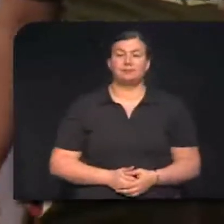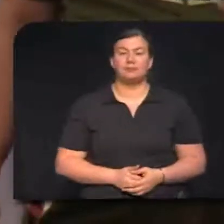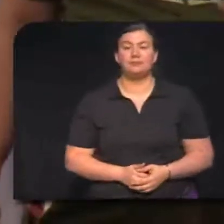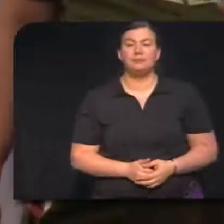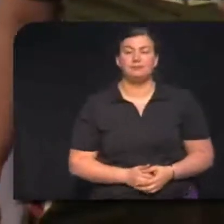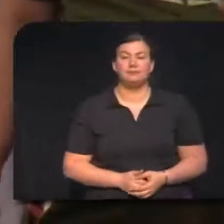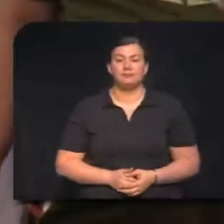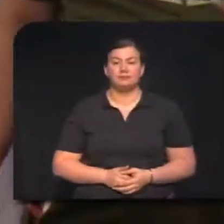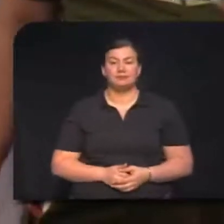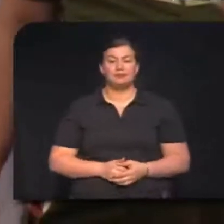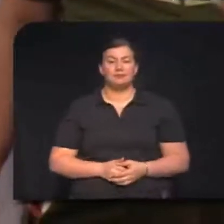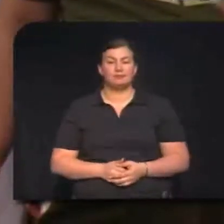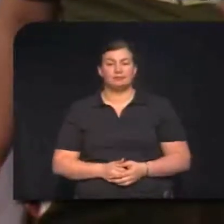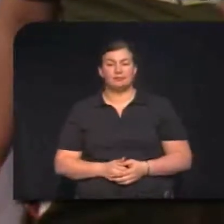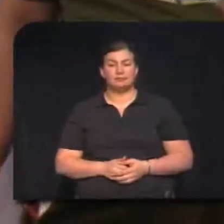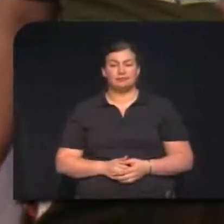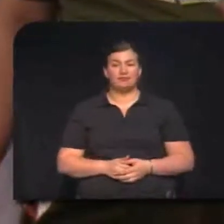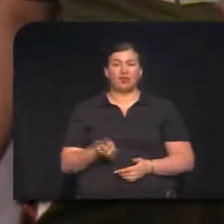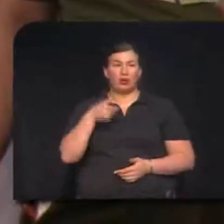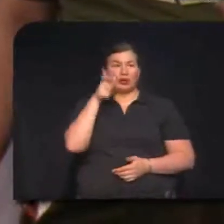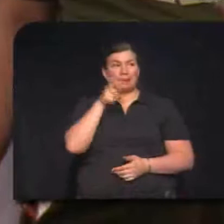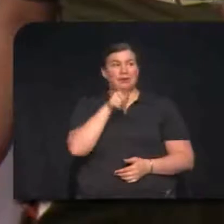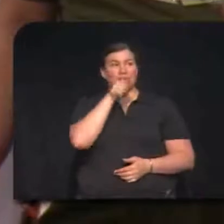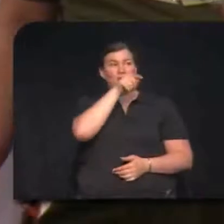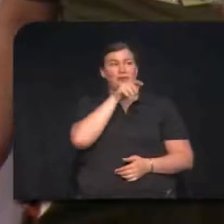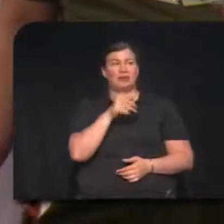da steht immer noch jemand am pro Mikro